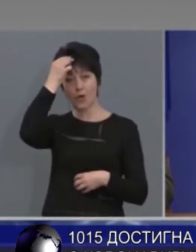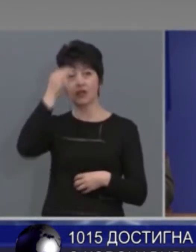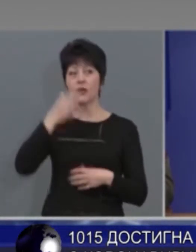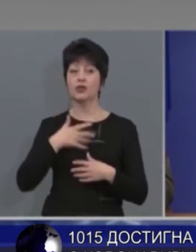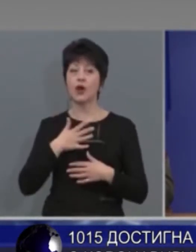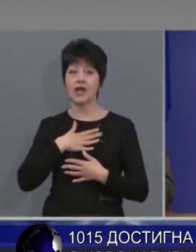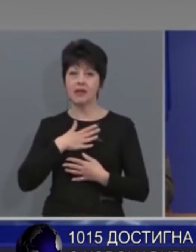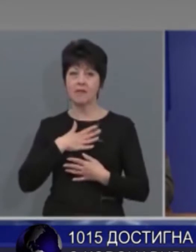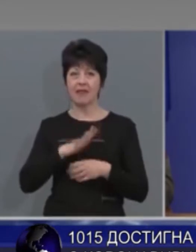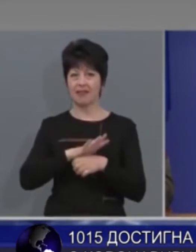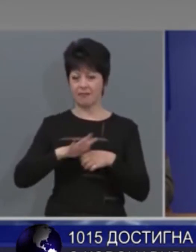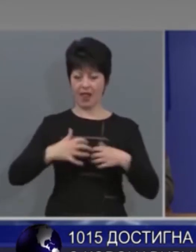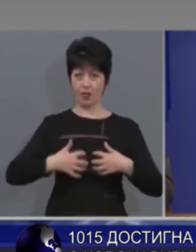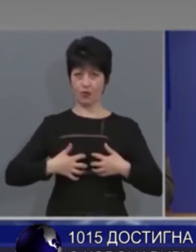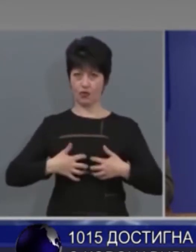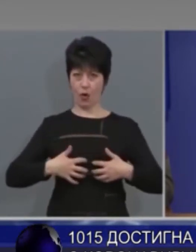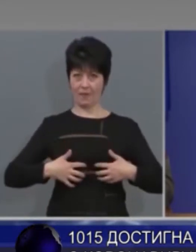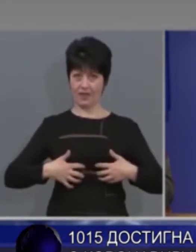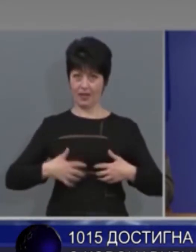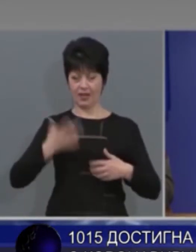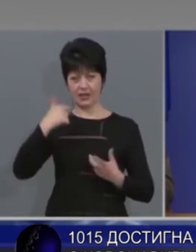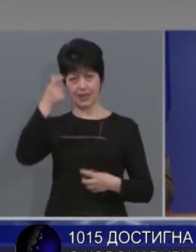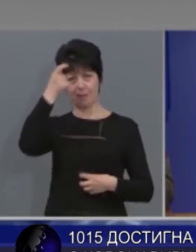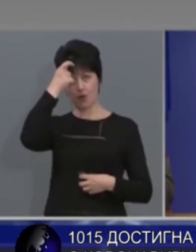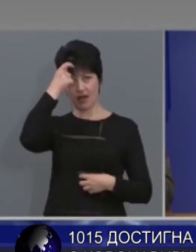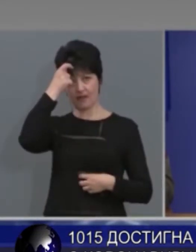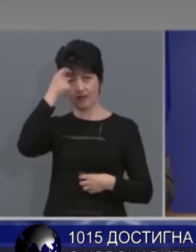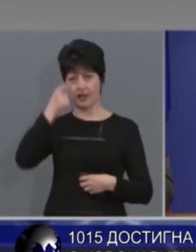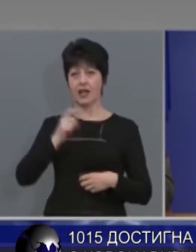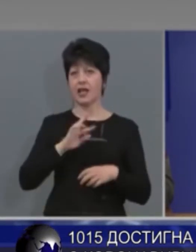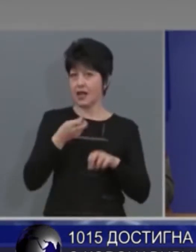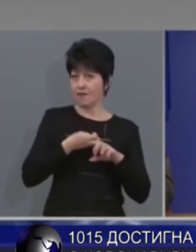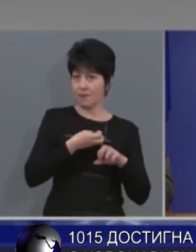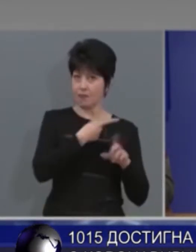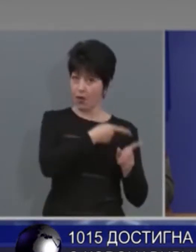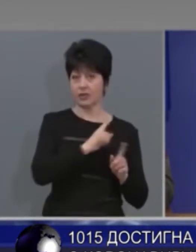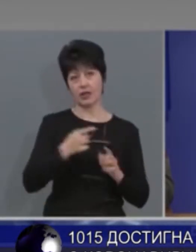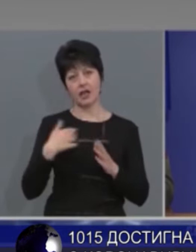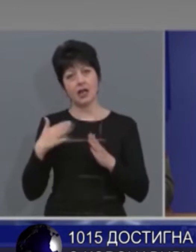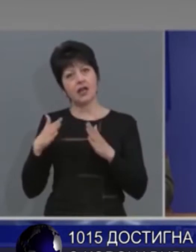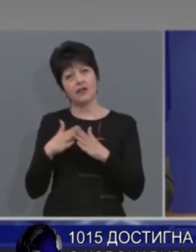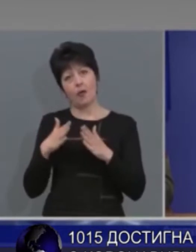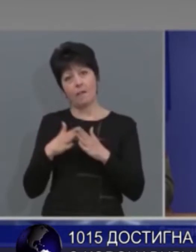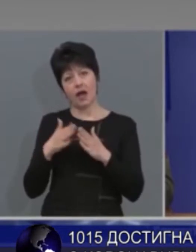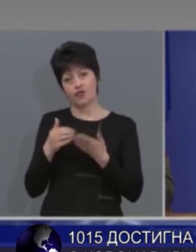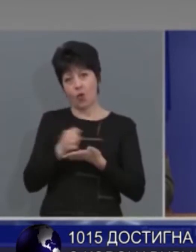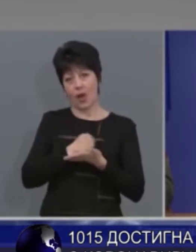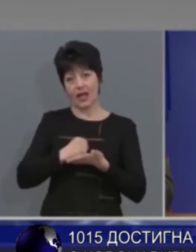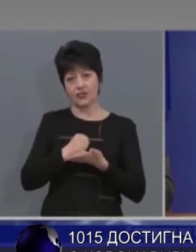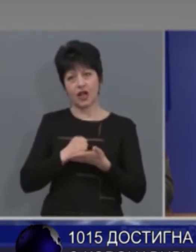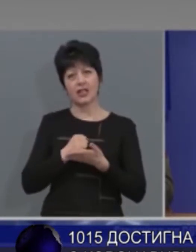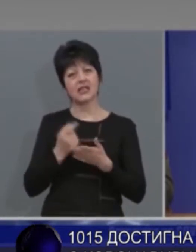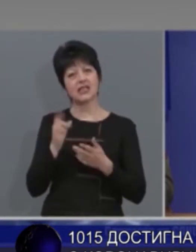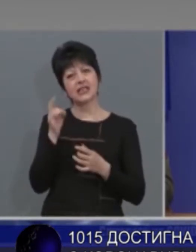белодробни заболявания, госпитализирани или на домашно лечение с средно тежка клинична